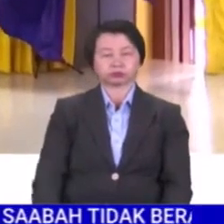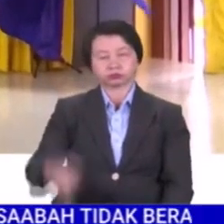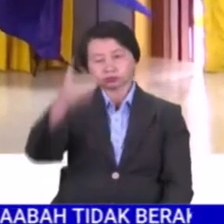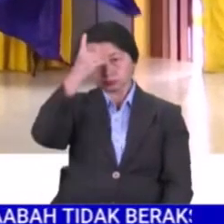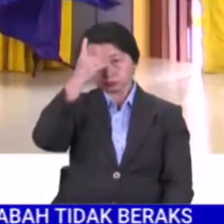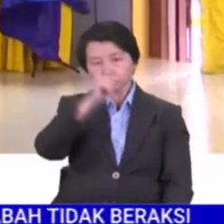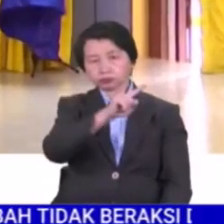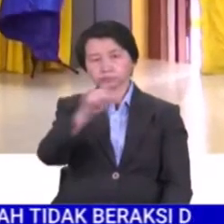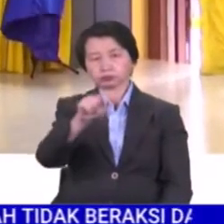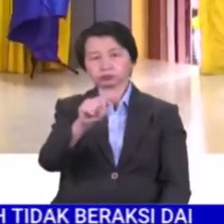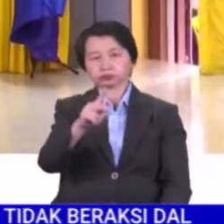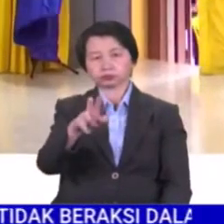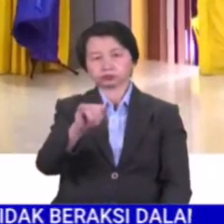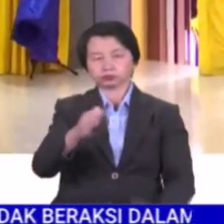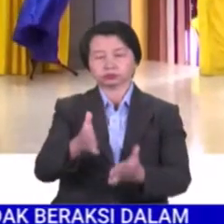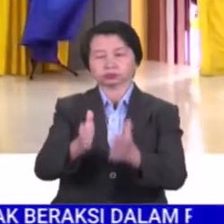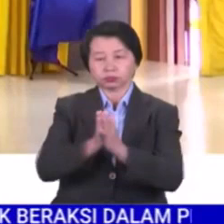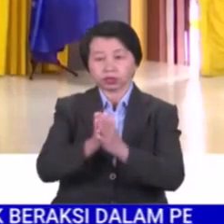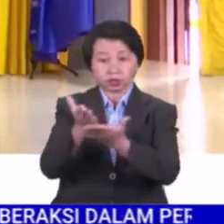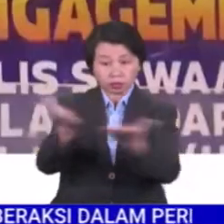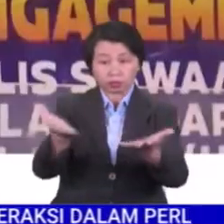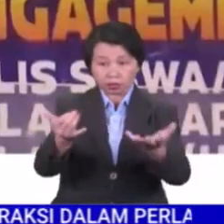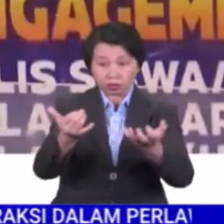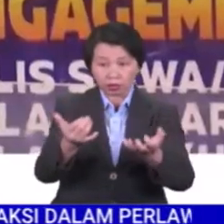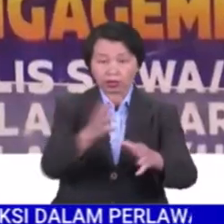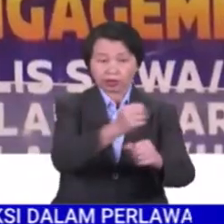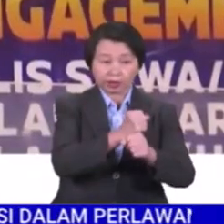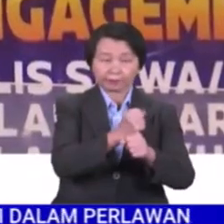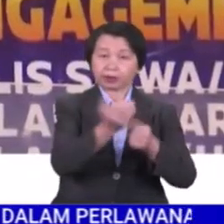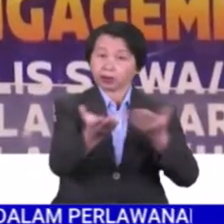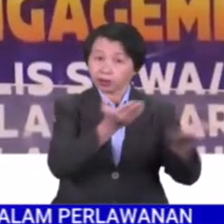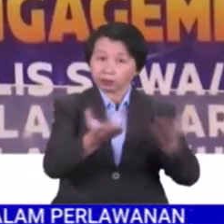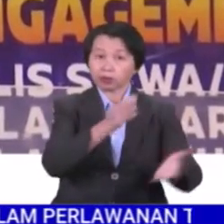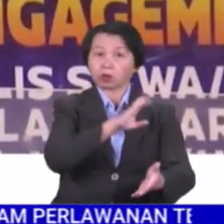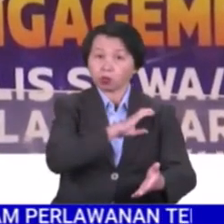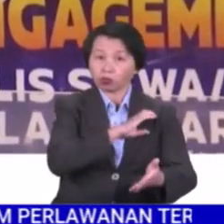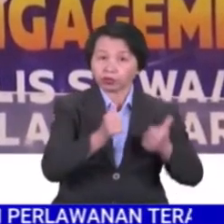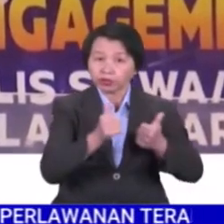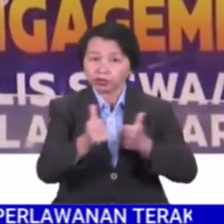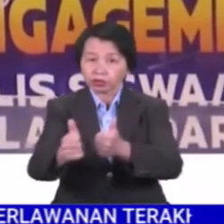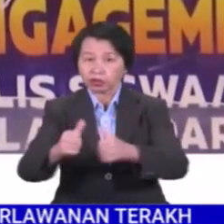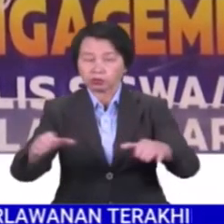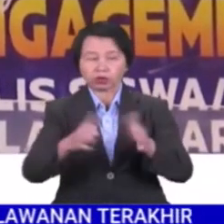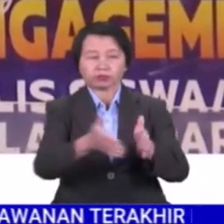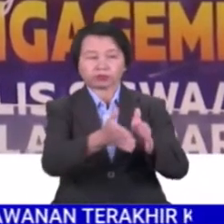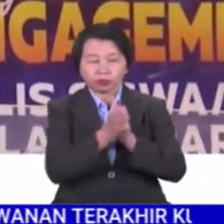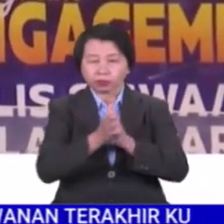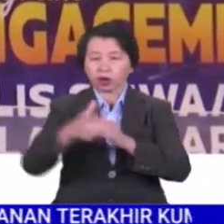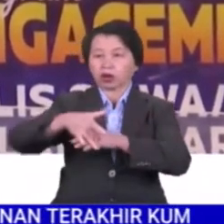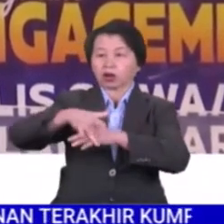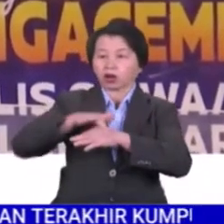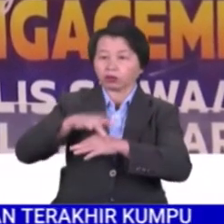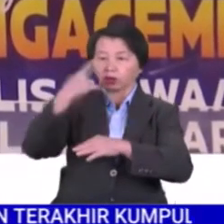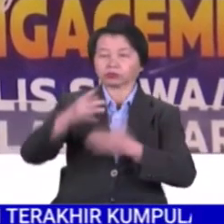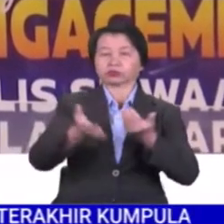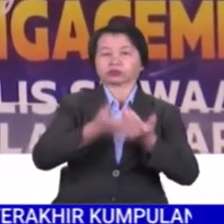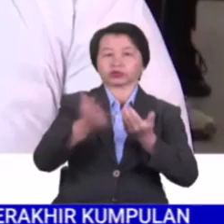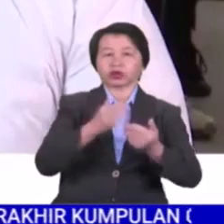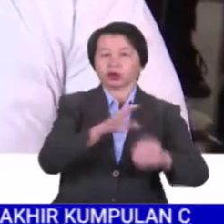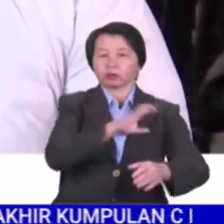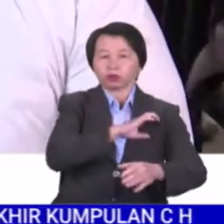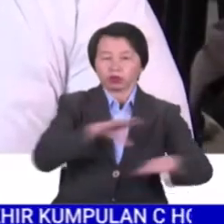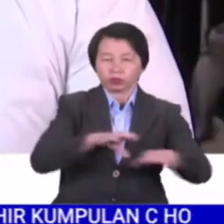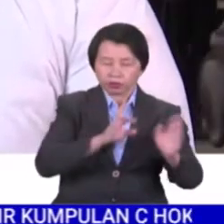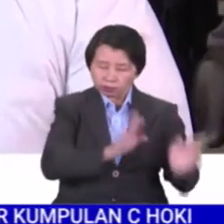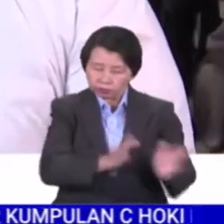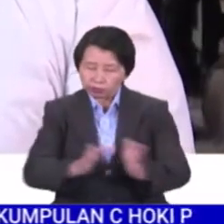Datuk Muhammad Zaki turut meminta mereka yang ingin mendapatkan khidmat pengawal pengiring membuat permohonan awal bagi memudahkan pihaknya